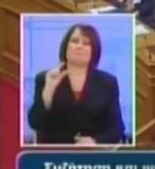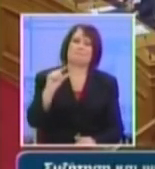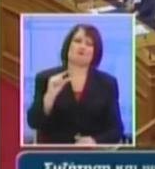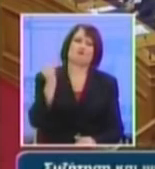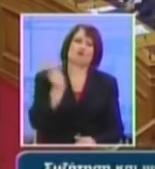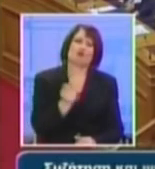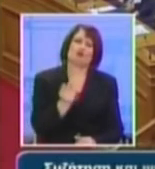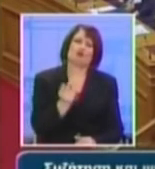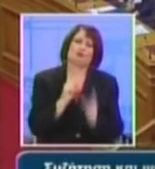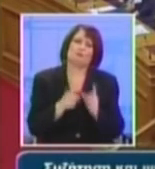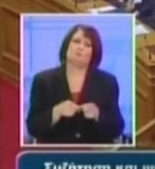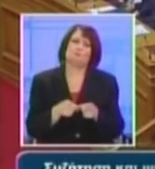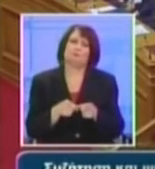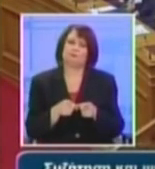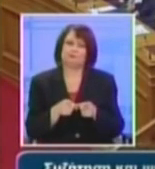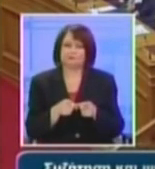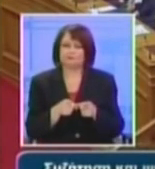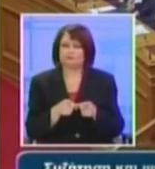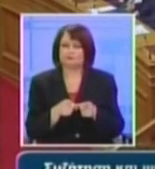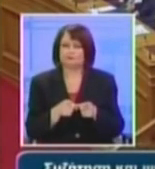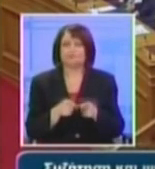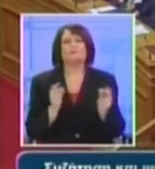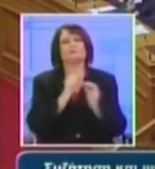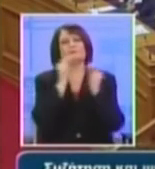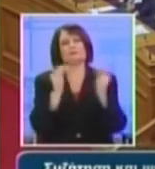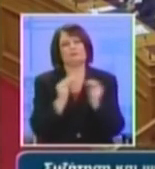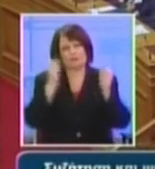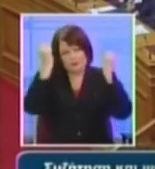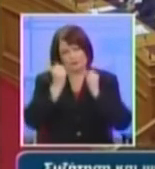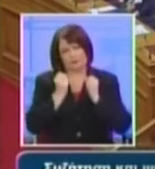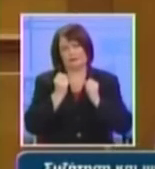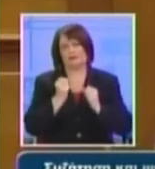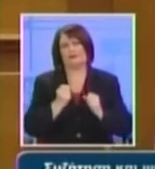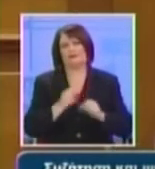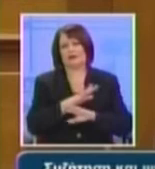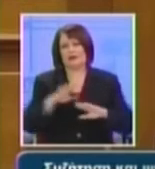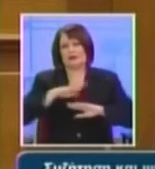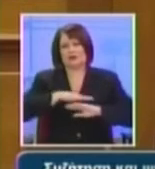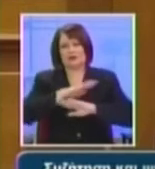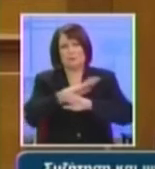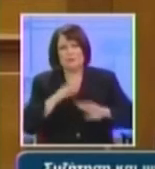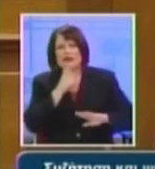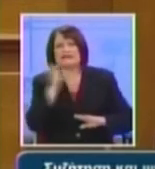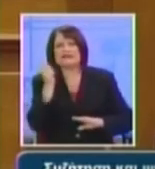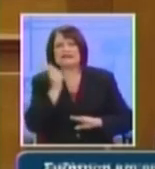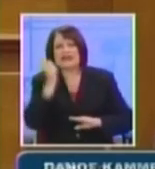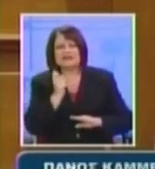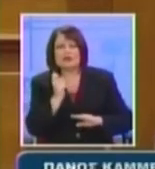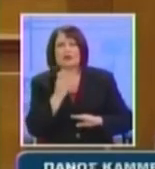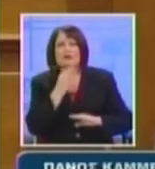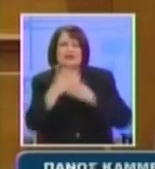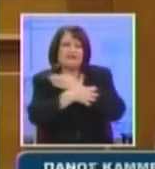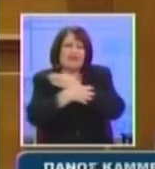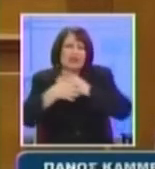αποφασίστηκε και αυτό θα επιφέρει ένα περαιτέρω πλήγμα στους αποστράτους που έχουν πλέον φτάσει κάτω από το όριο